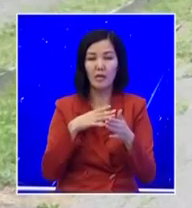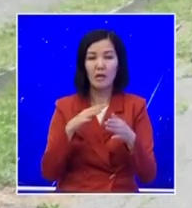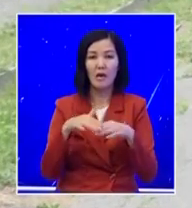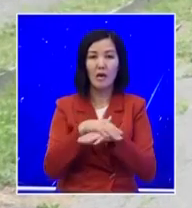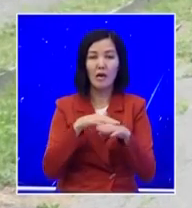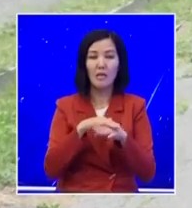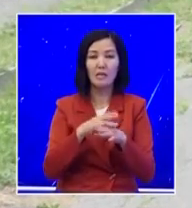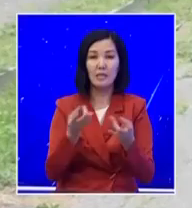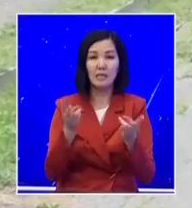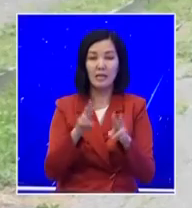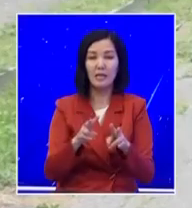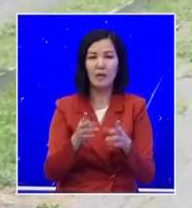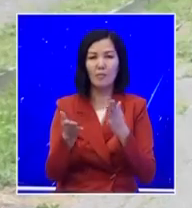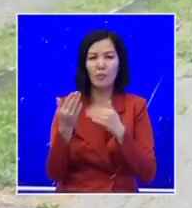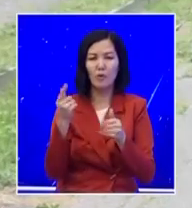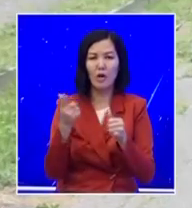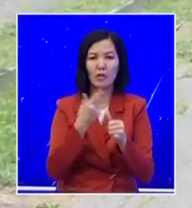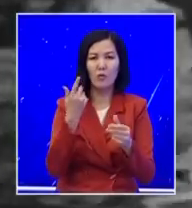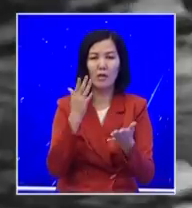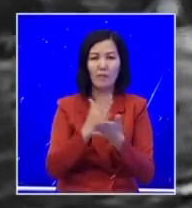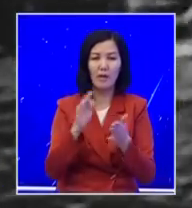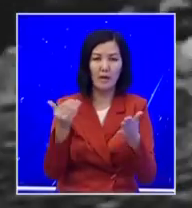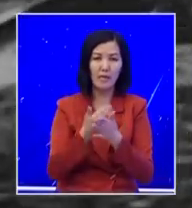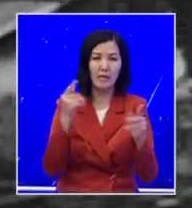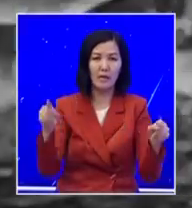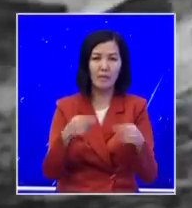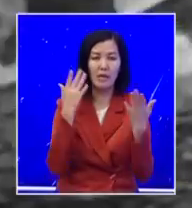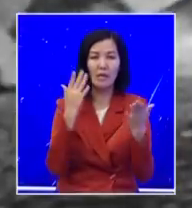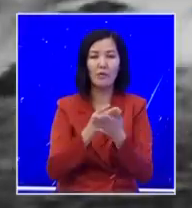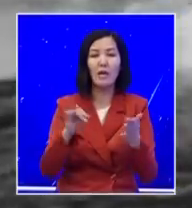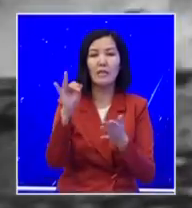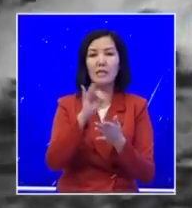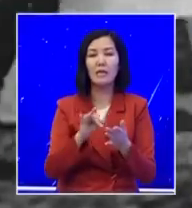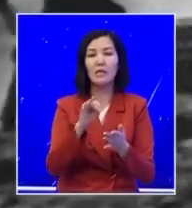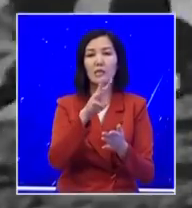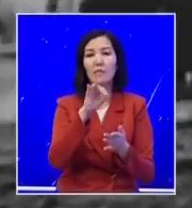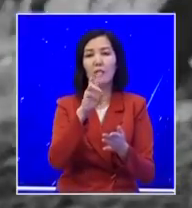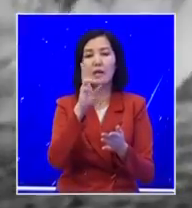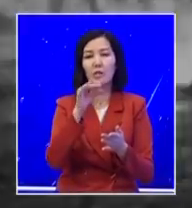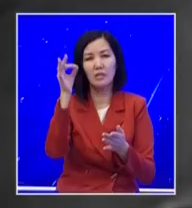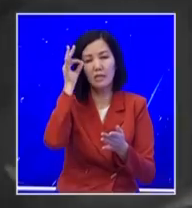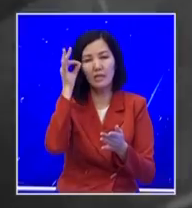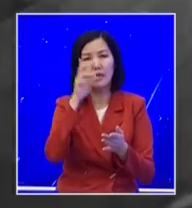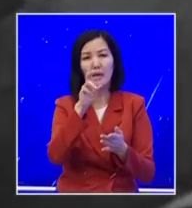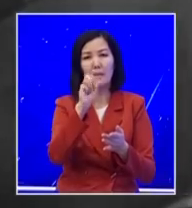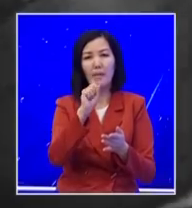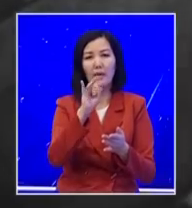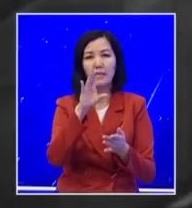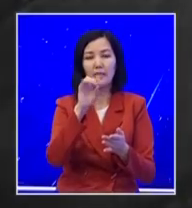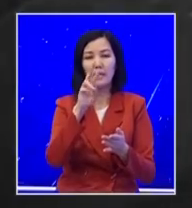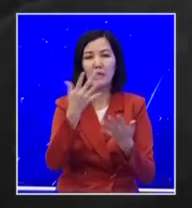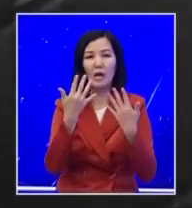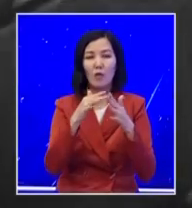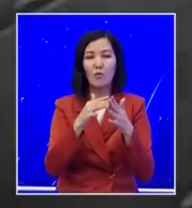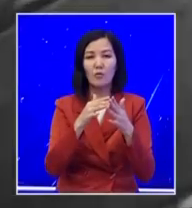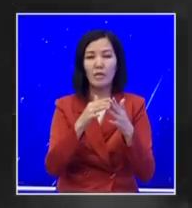арасында сақталған бұрынғы атауларының жаңағы қалпына келтіру керек. Тарихшы революционер Марат Жектің естеліктерінде Байсерке елді мекенінде де